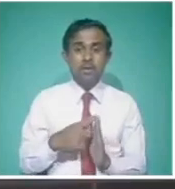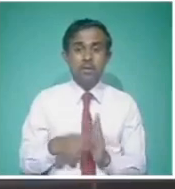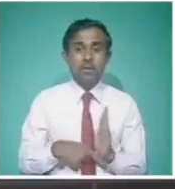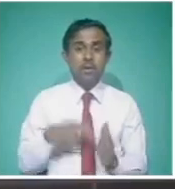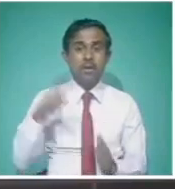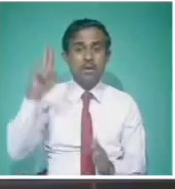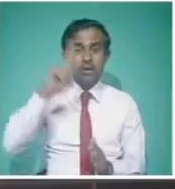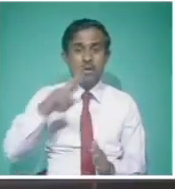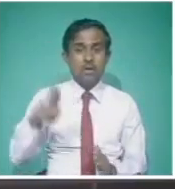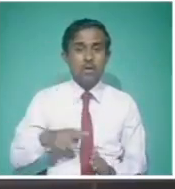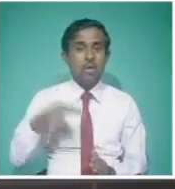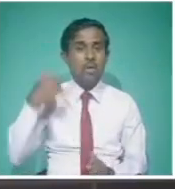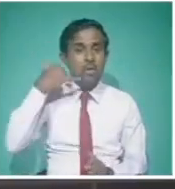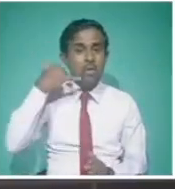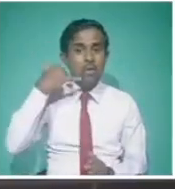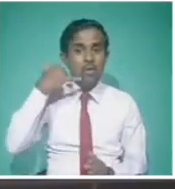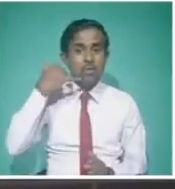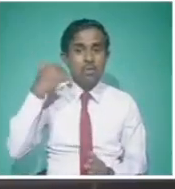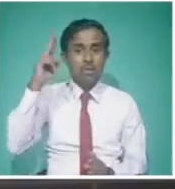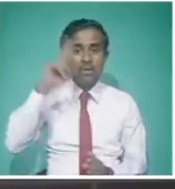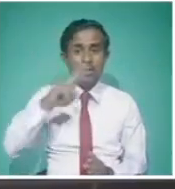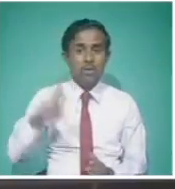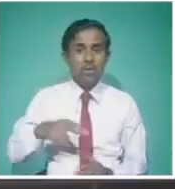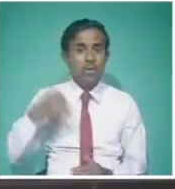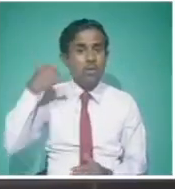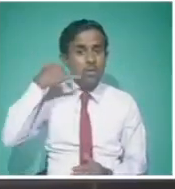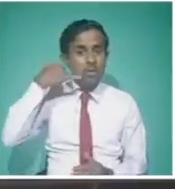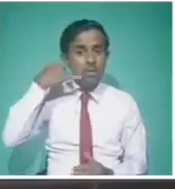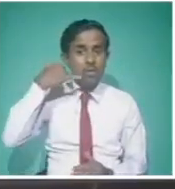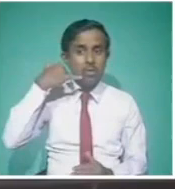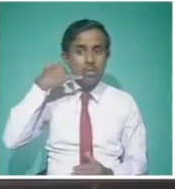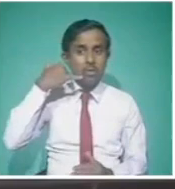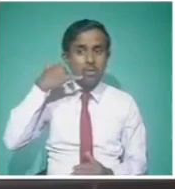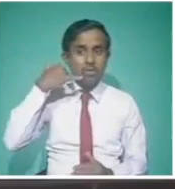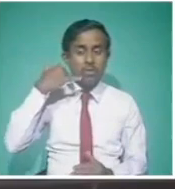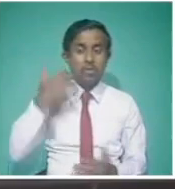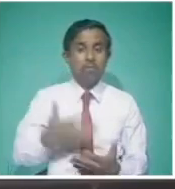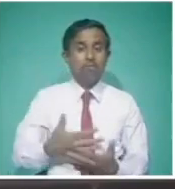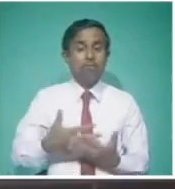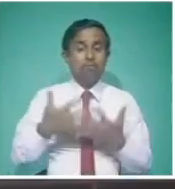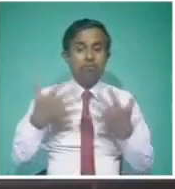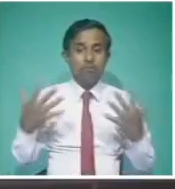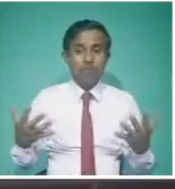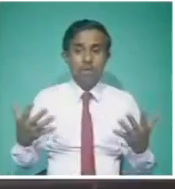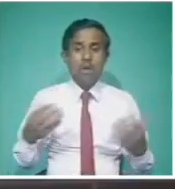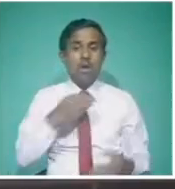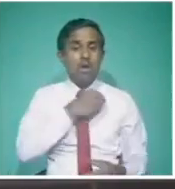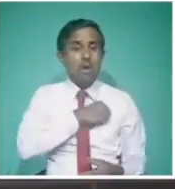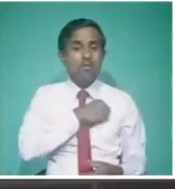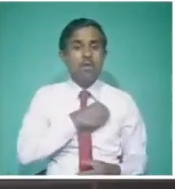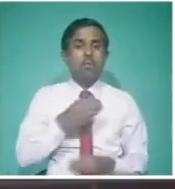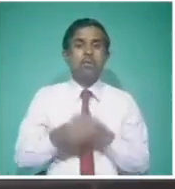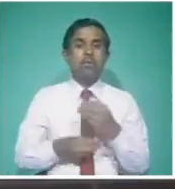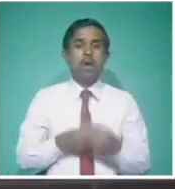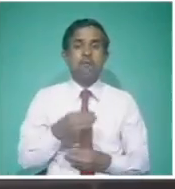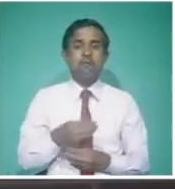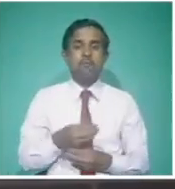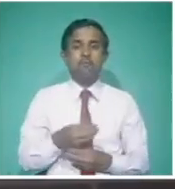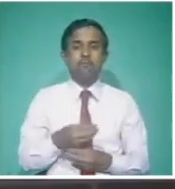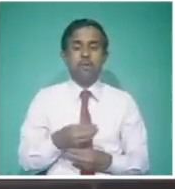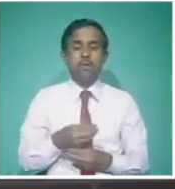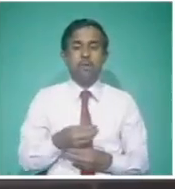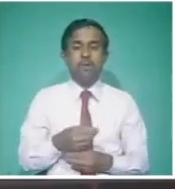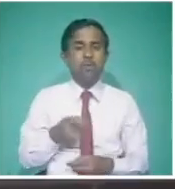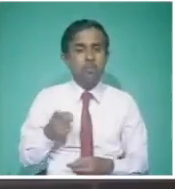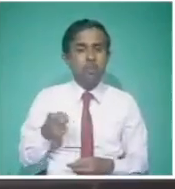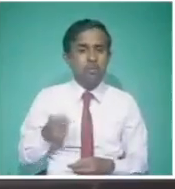ශ්‍රී ලංකා ටෙලිකොම් ආයතන. ශ්‍රී ලංකා ටෙලිකොම් ආයතනයේ විශාල ලාභ ලබන ආයතනය. එතකොට මෙන්න